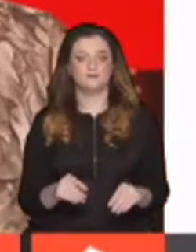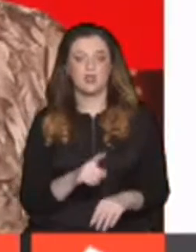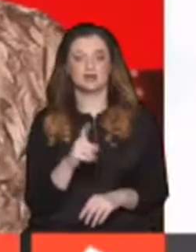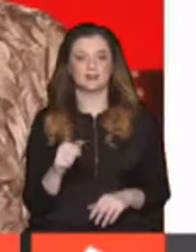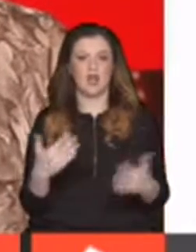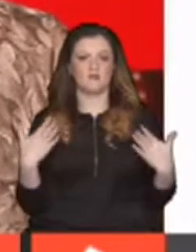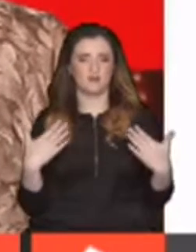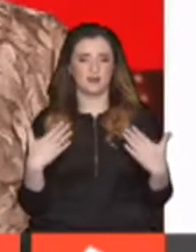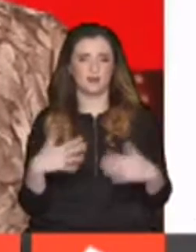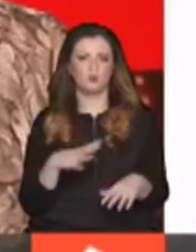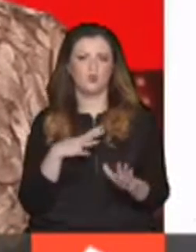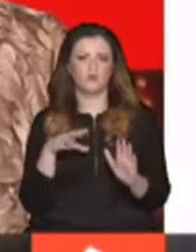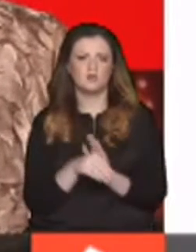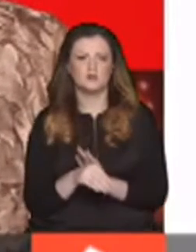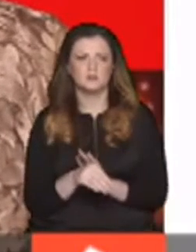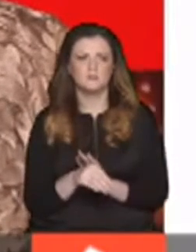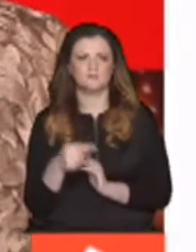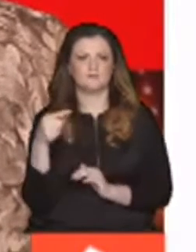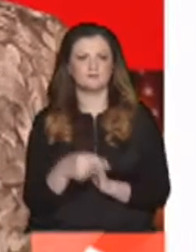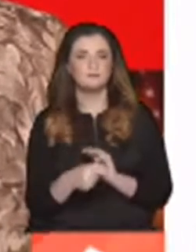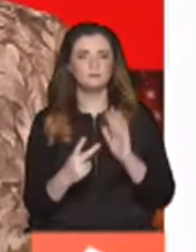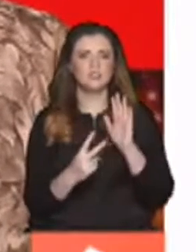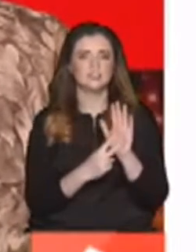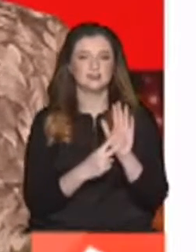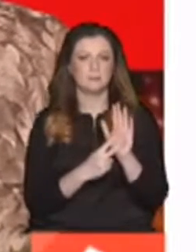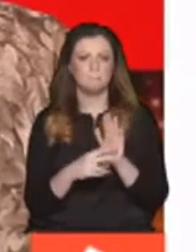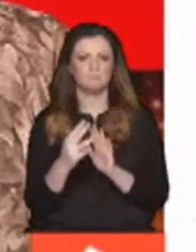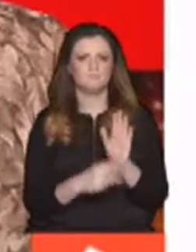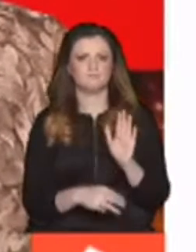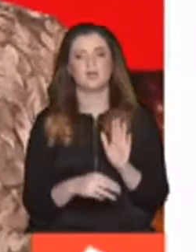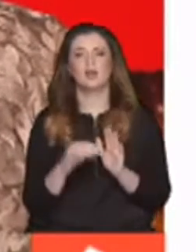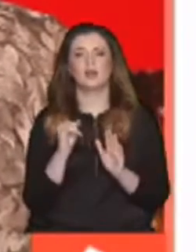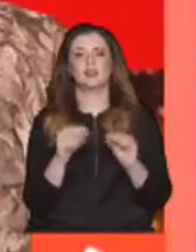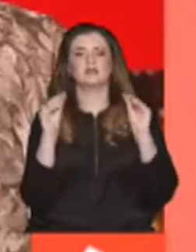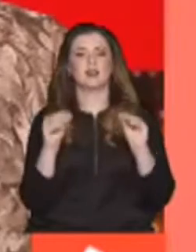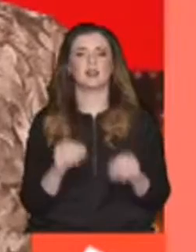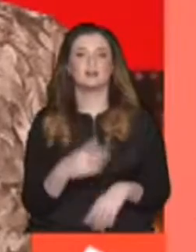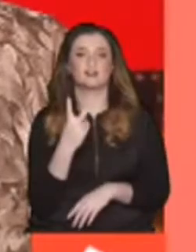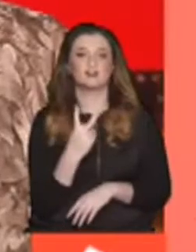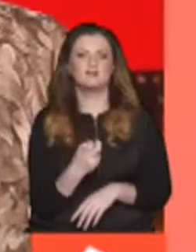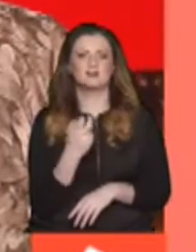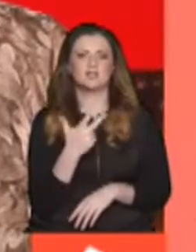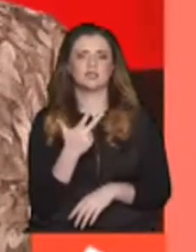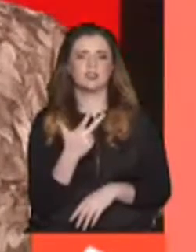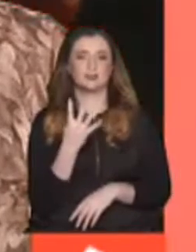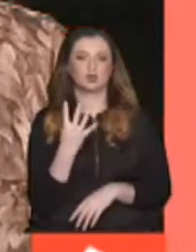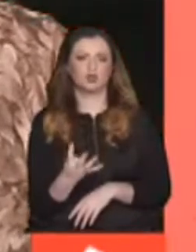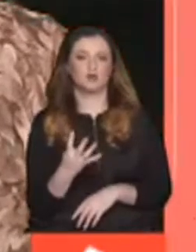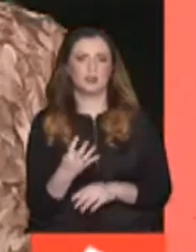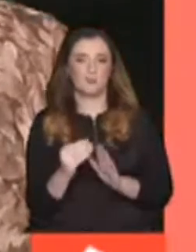За вихідні було внесено 1007 приписів і складено 234